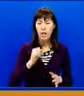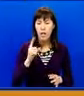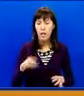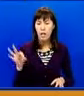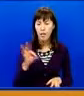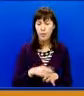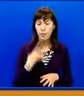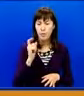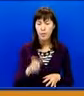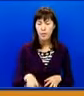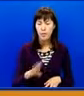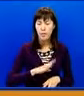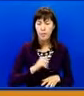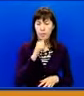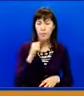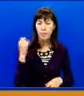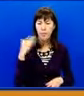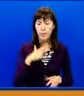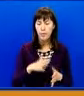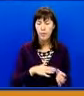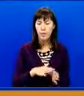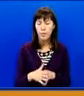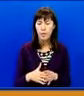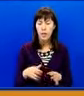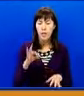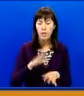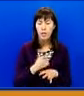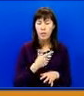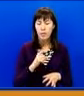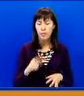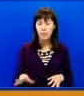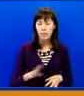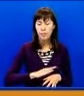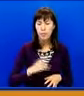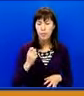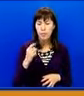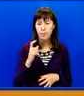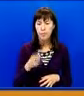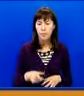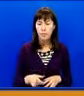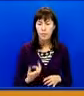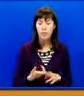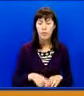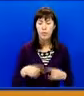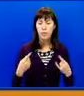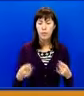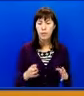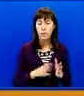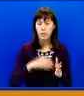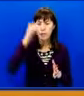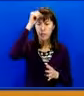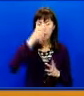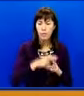4 погибли. В прошлом году ситуация намного плачевнее. Отравившись угарным газом, скончались 11 человек. Кроме того, за 9